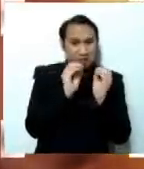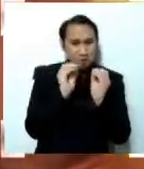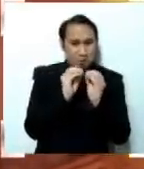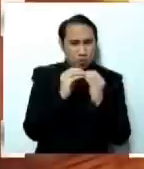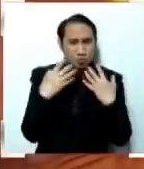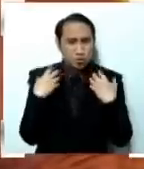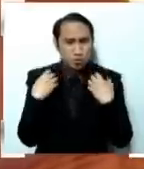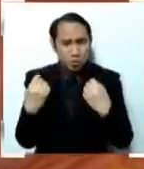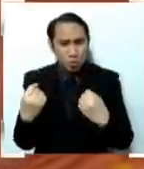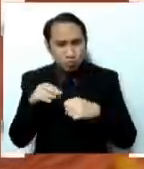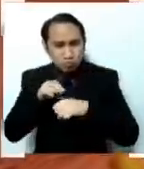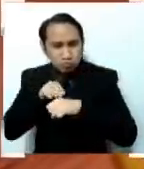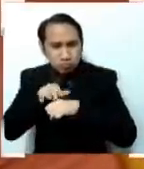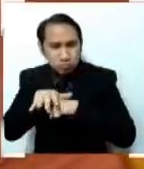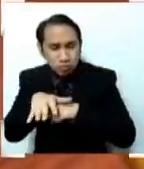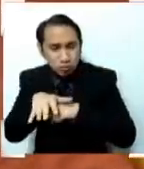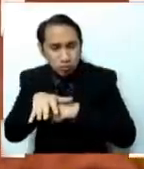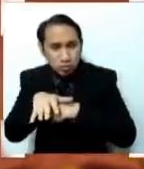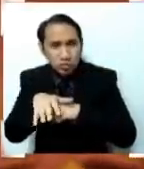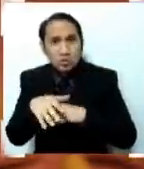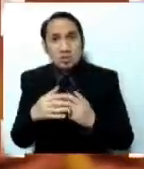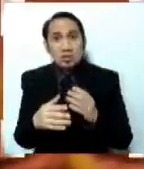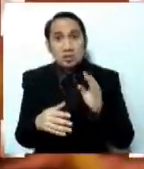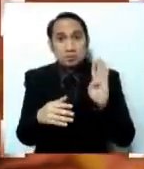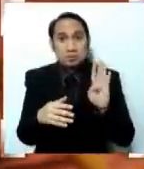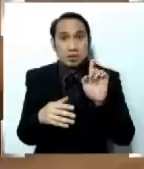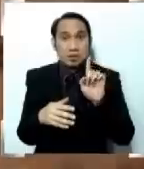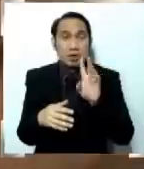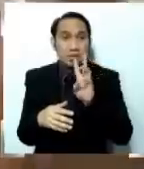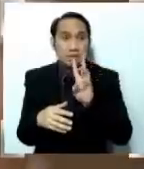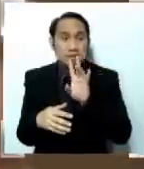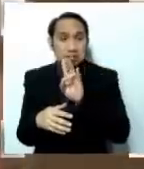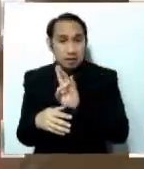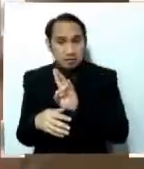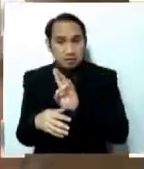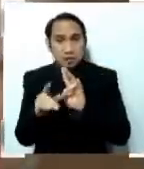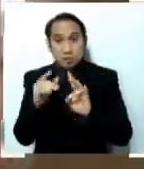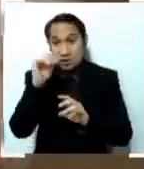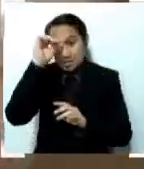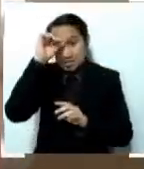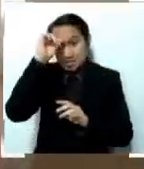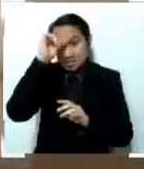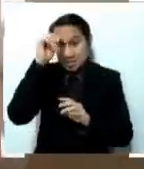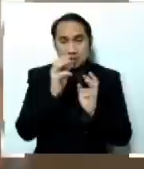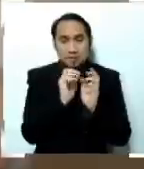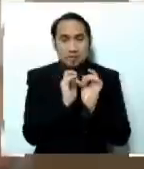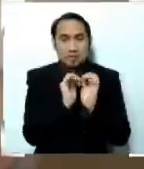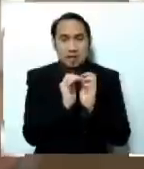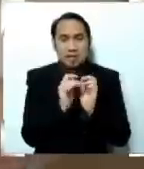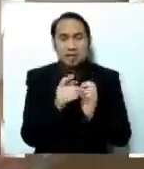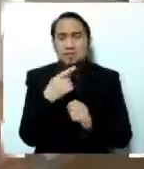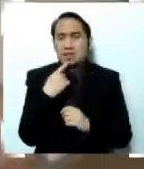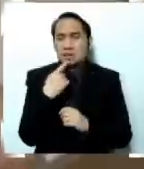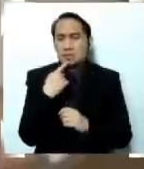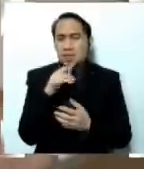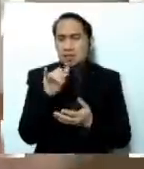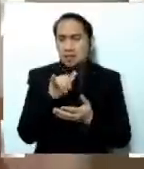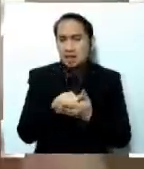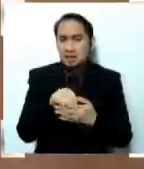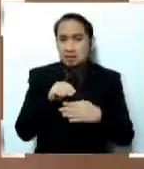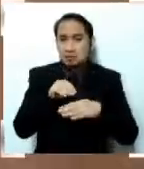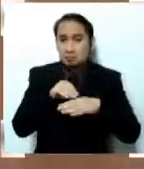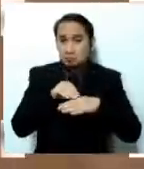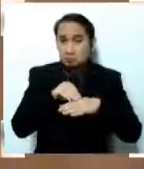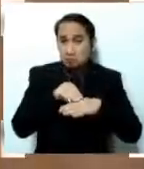tao, gaya ng B.1.617 o India variant. At sinasabi nga po nila na maaari makaapekto sa efficacy ng